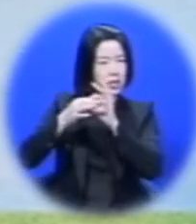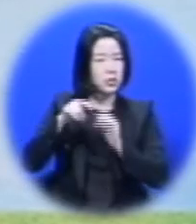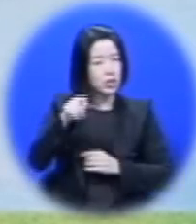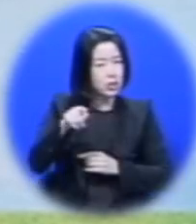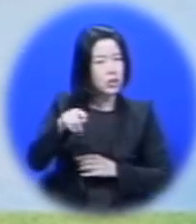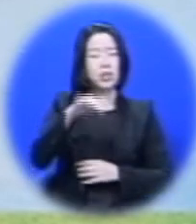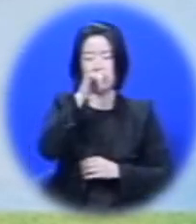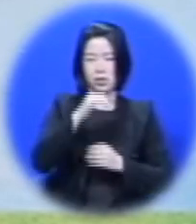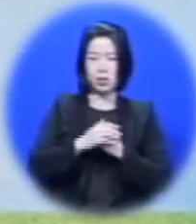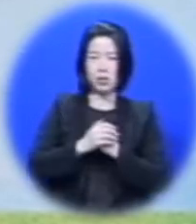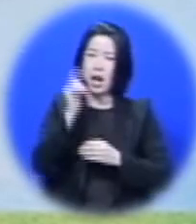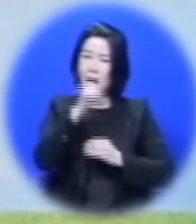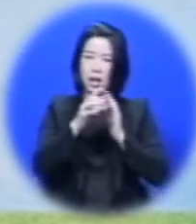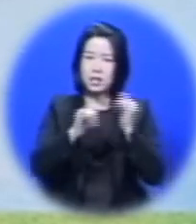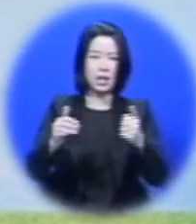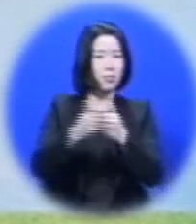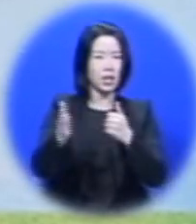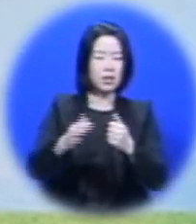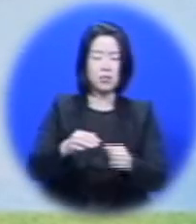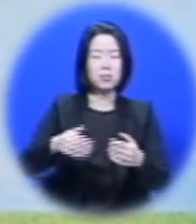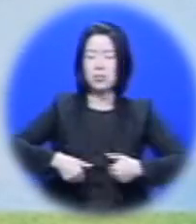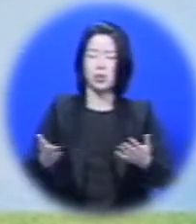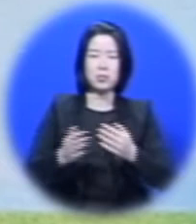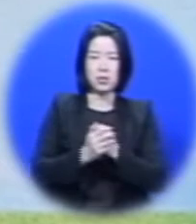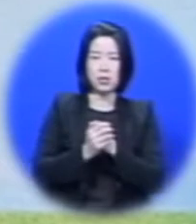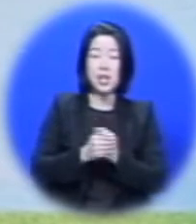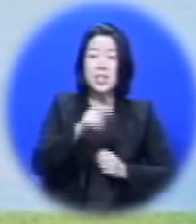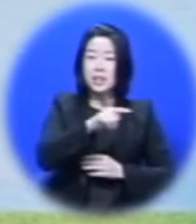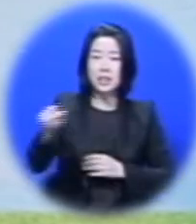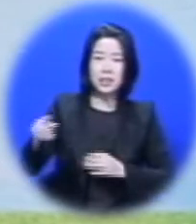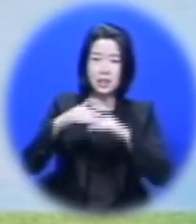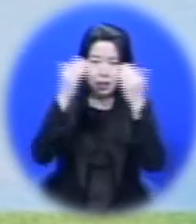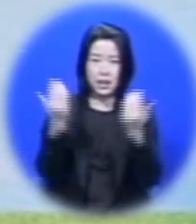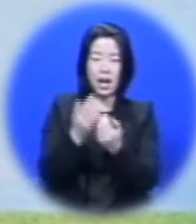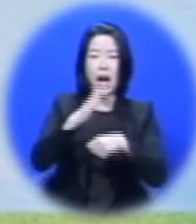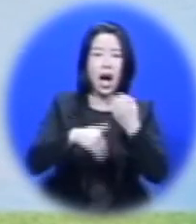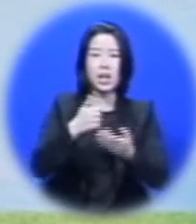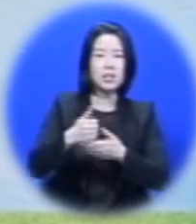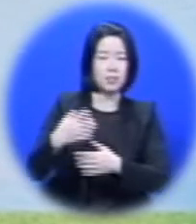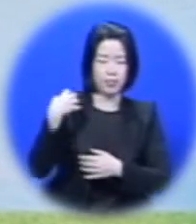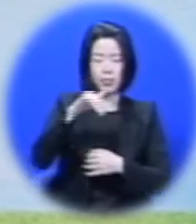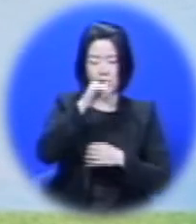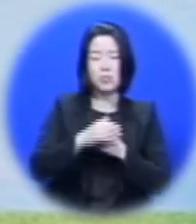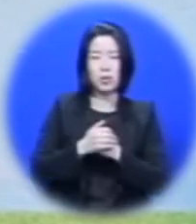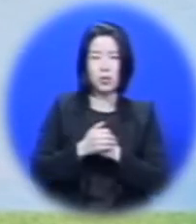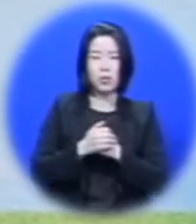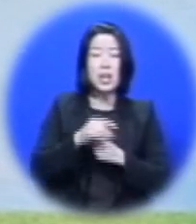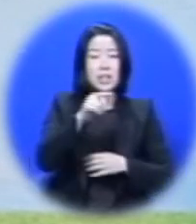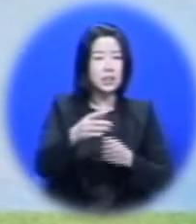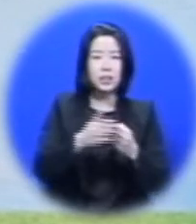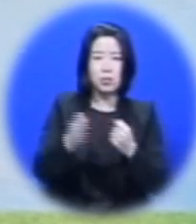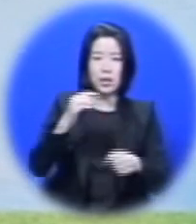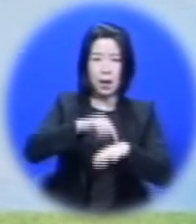있었어요. 악한 사람 탓할 거 없습니다. 그들은 다 그저 하나님의 소관일 뿐이에요. 그것